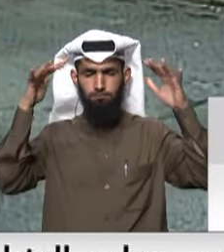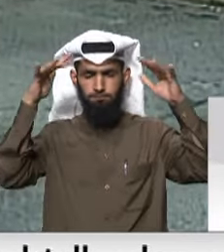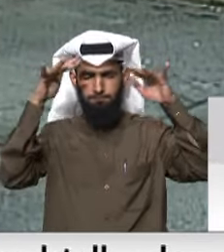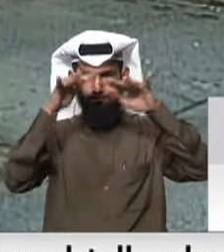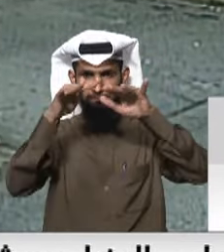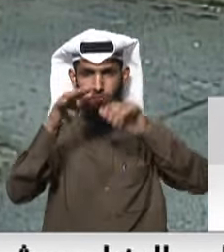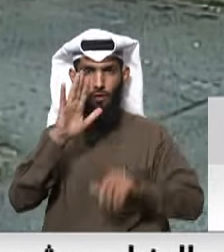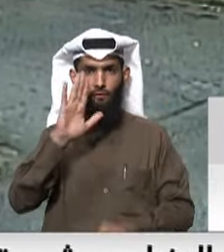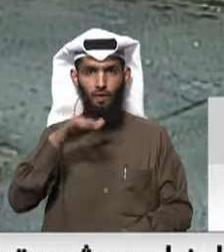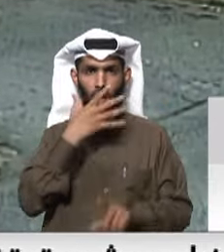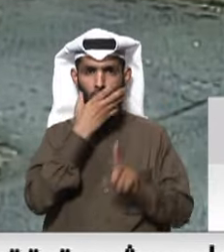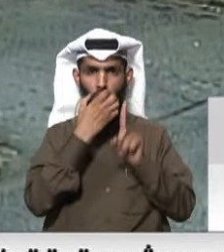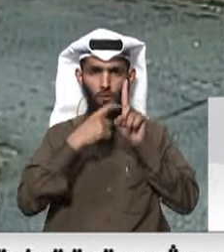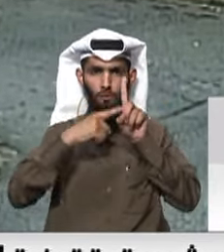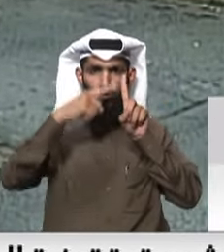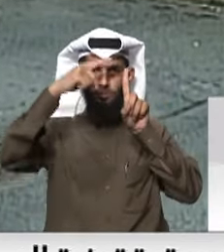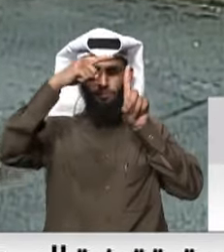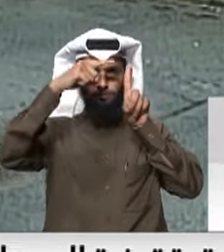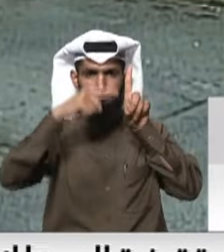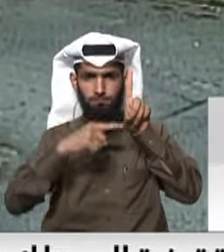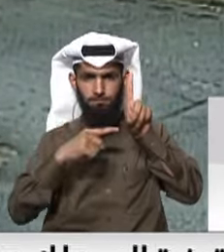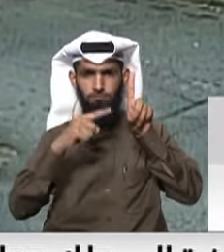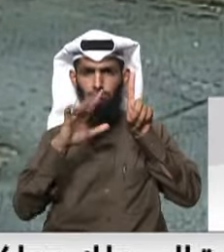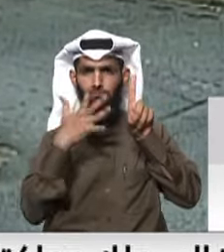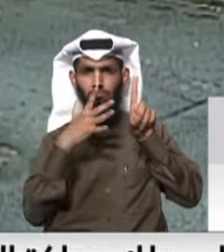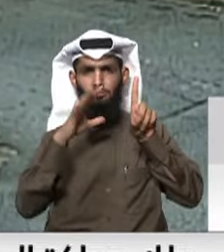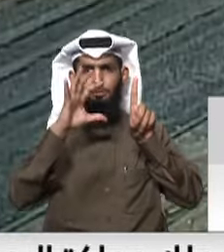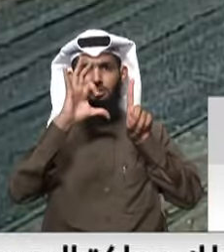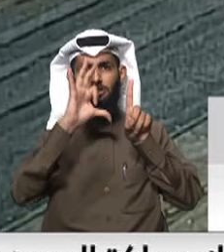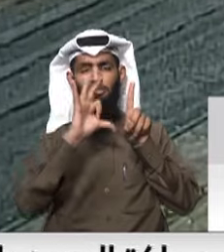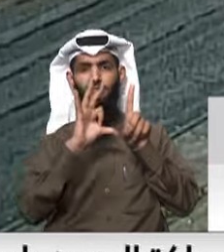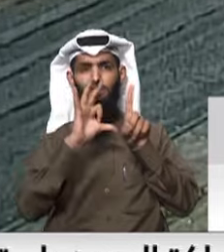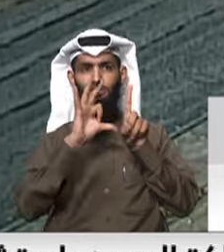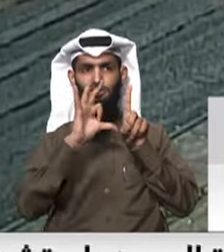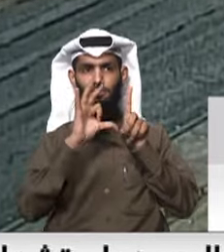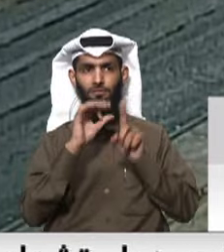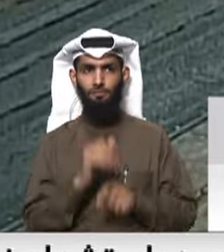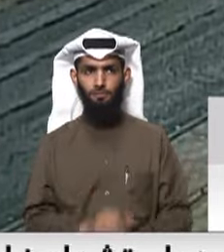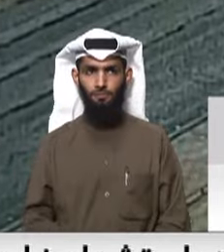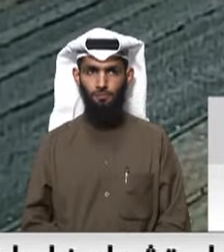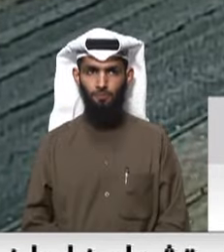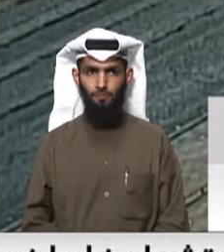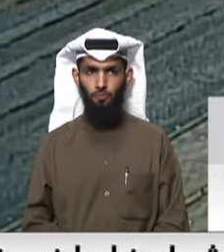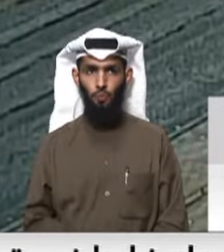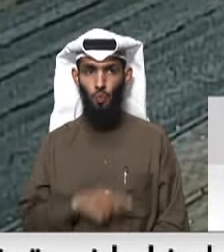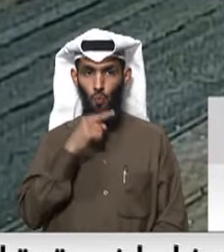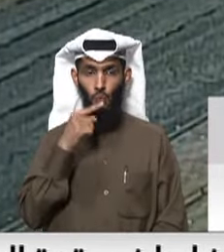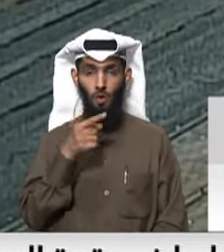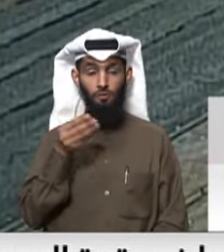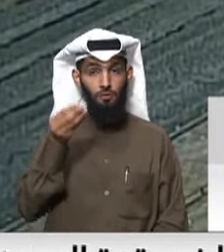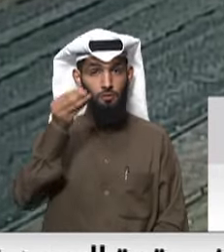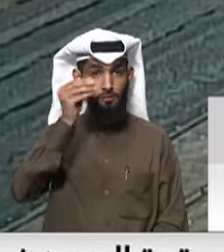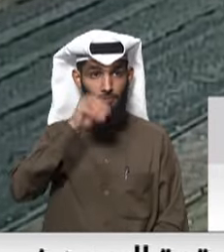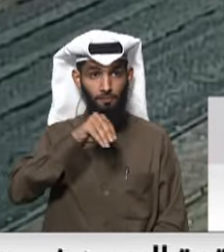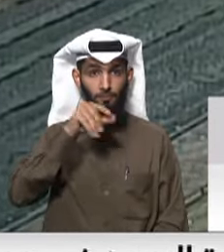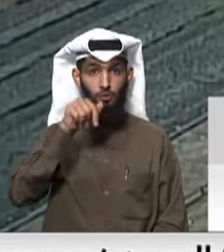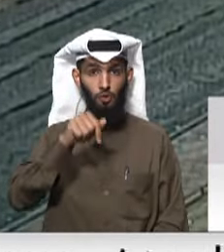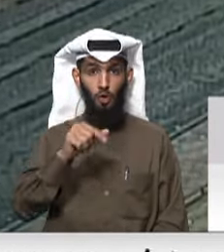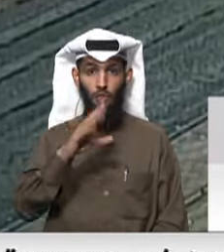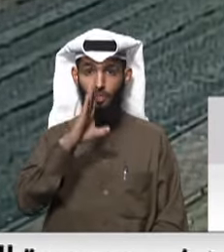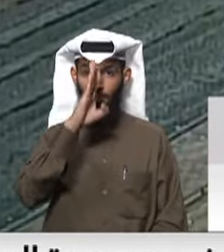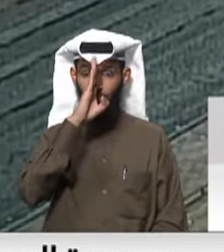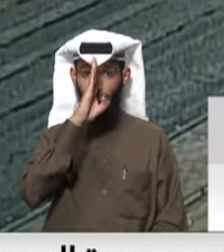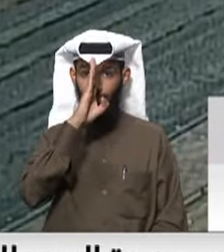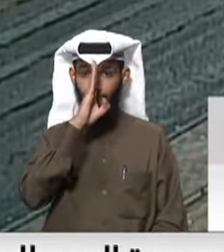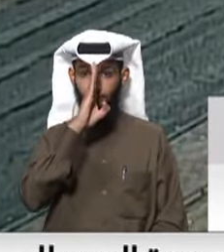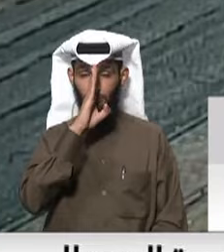وتصل درجه الحراره الصغرى المتوقعه الى تسع درجات مئويه واضافت ان الطقس اليوم الاثنين